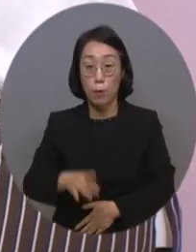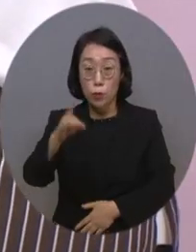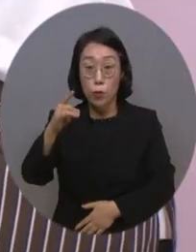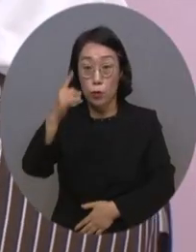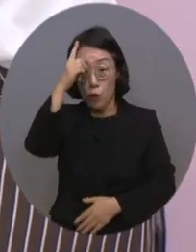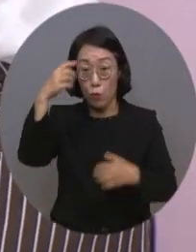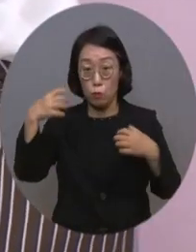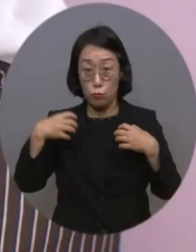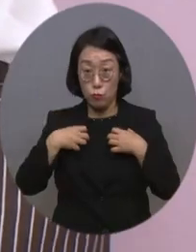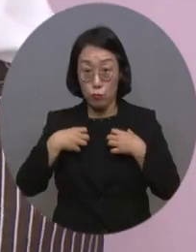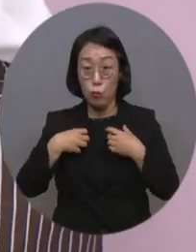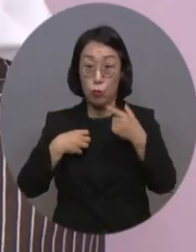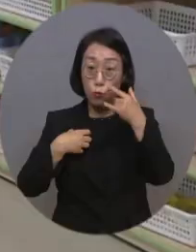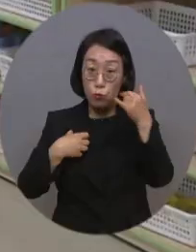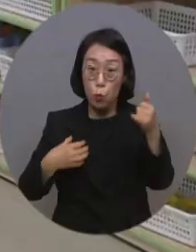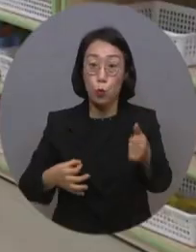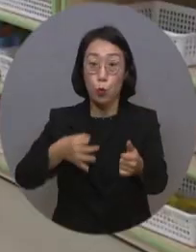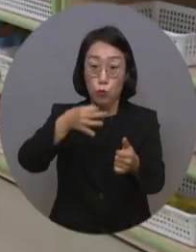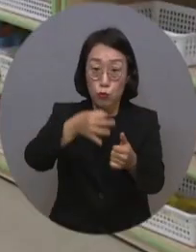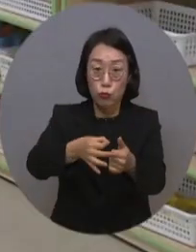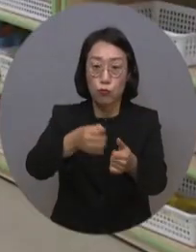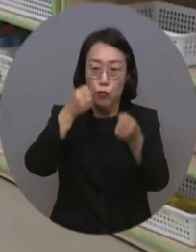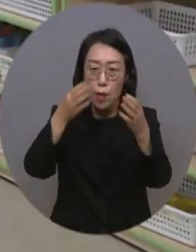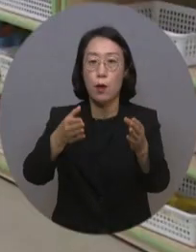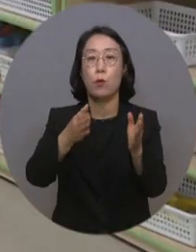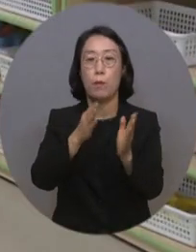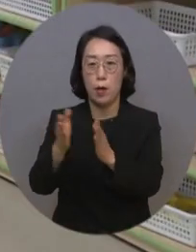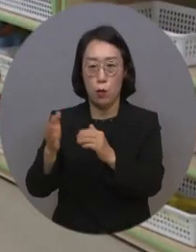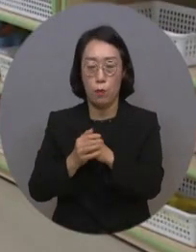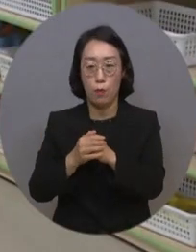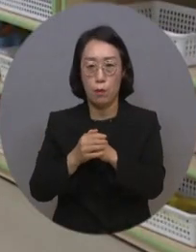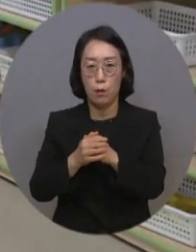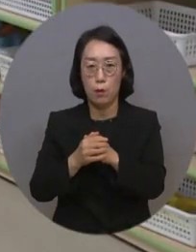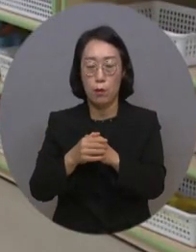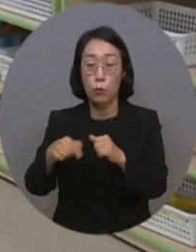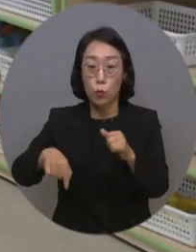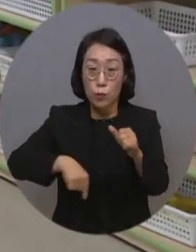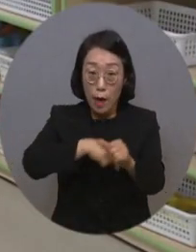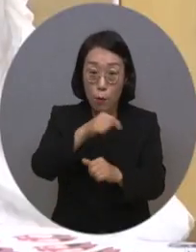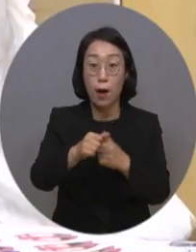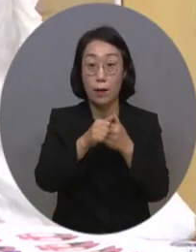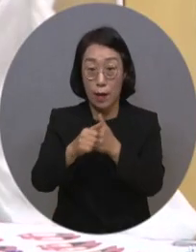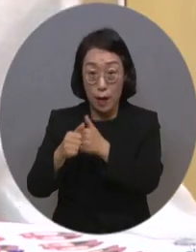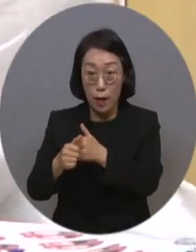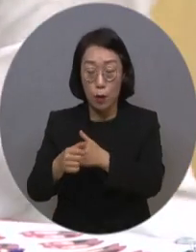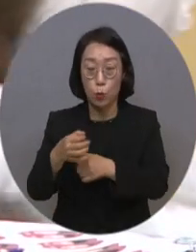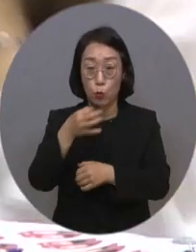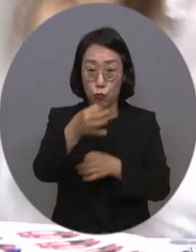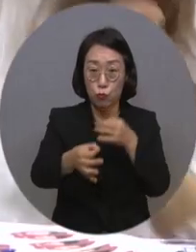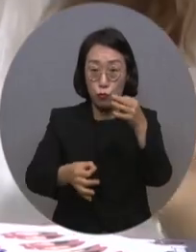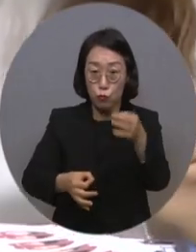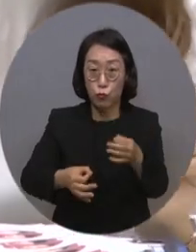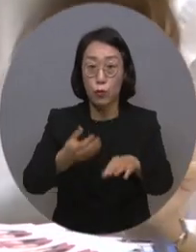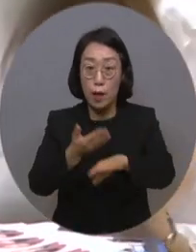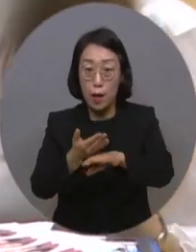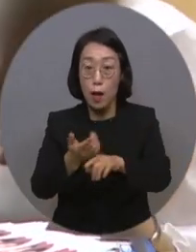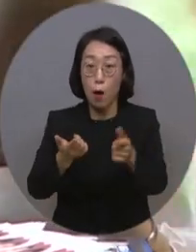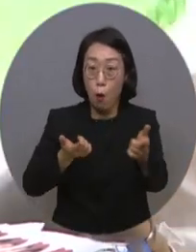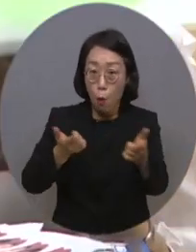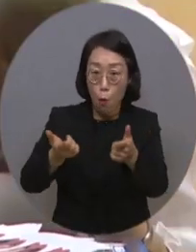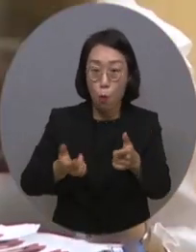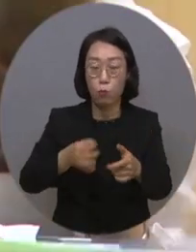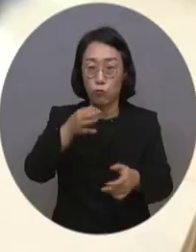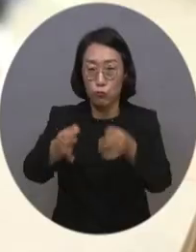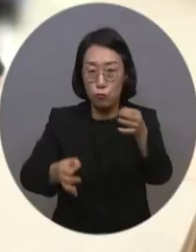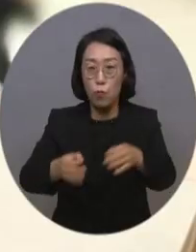정부는 부모급여를 도입하고 현재 시설 이용 여부에 따라 다른 양육비용 지원을 통합해 부모에게